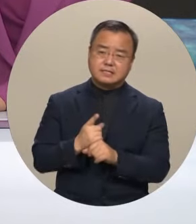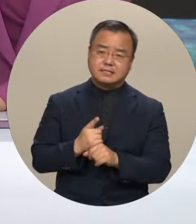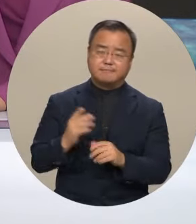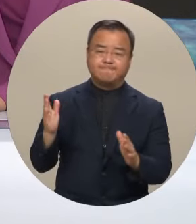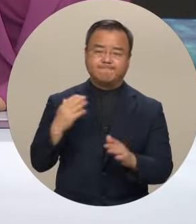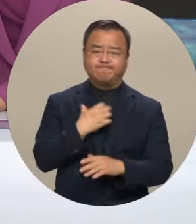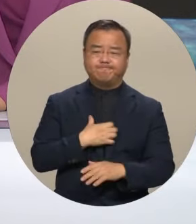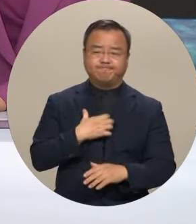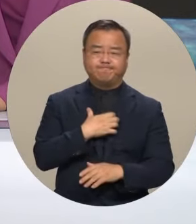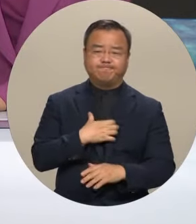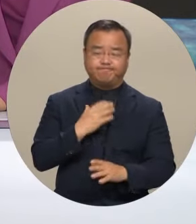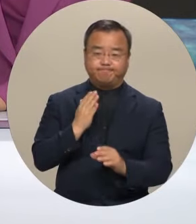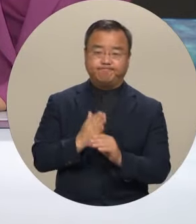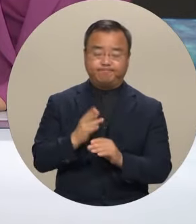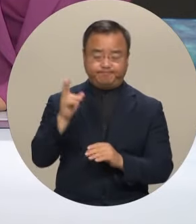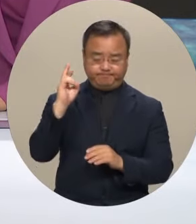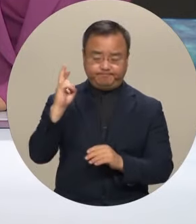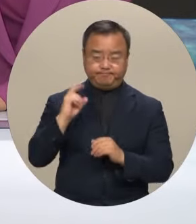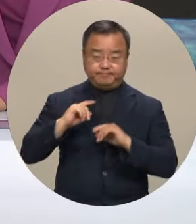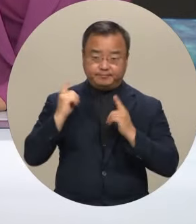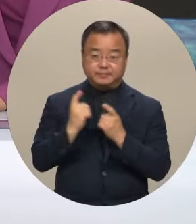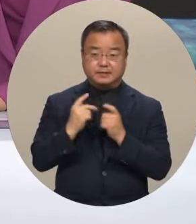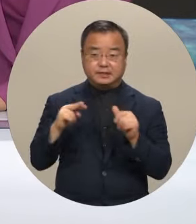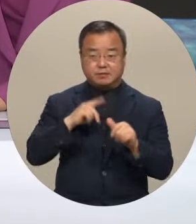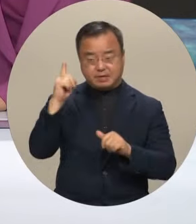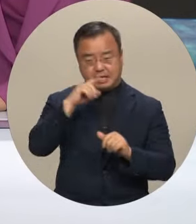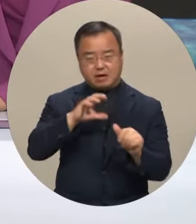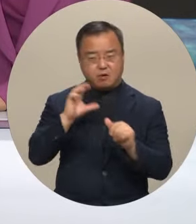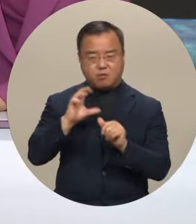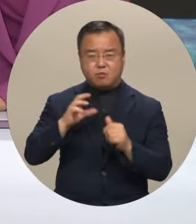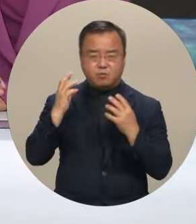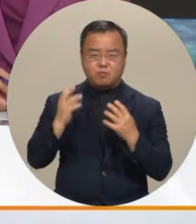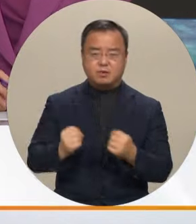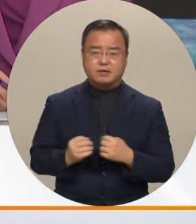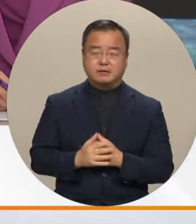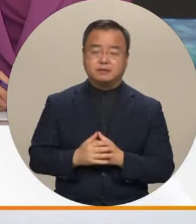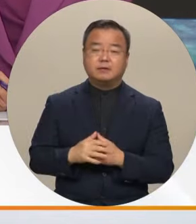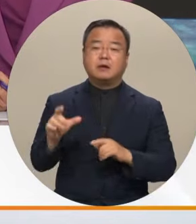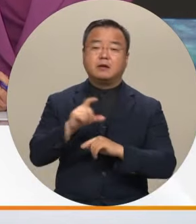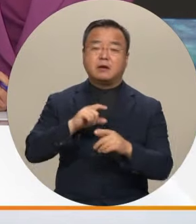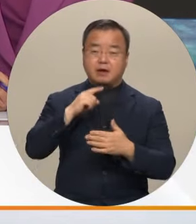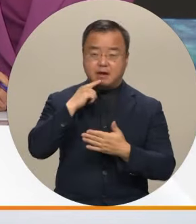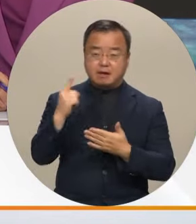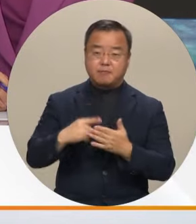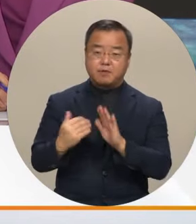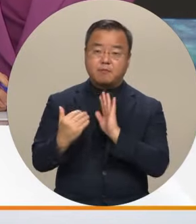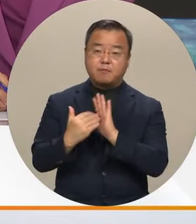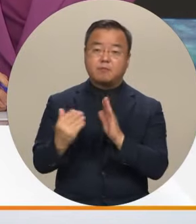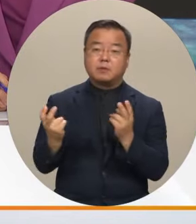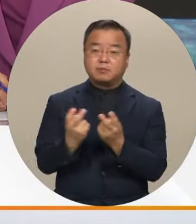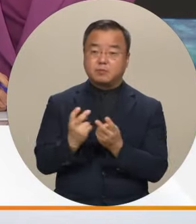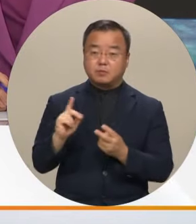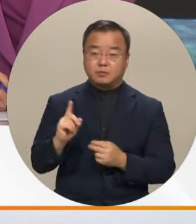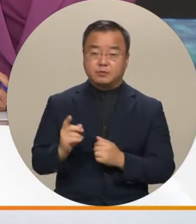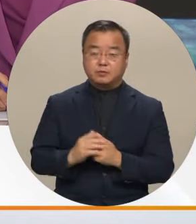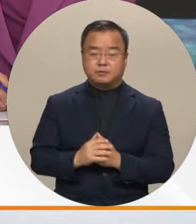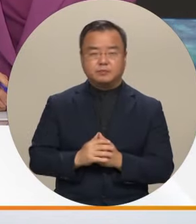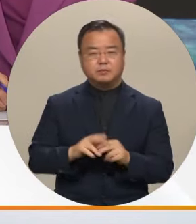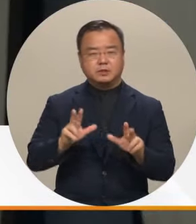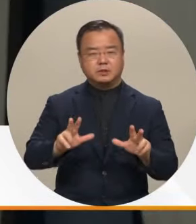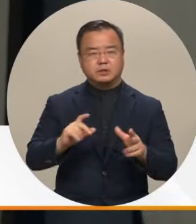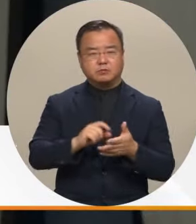불안할 것 같아요이 개인 정보가 또 악용될 소지도 큰데이 추가 피해를 막으려면 어떻게 해야 될까요 아마 지금 정도의